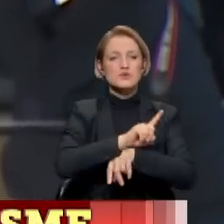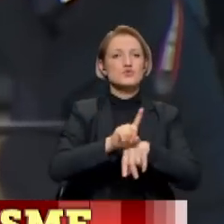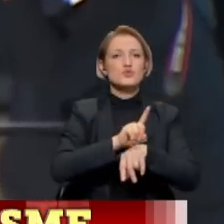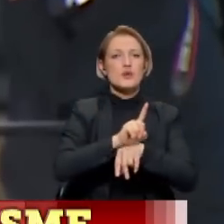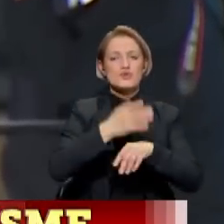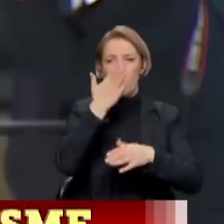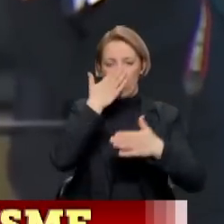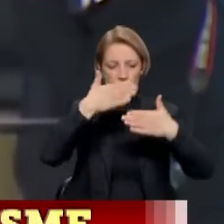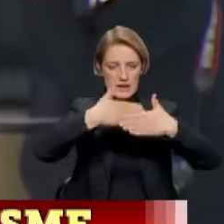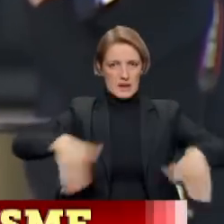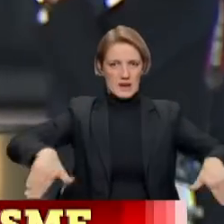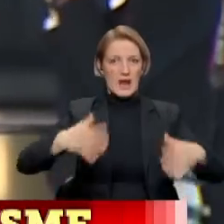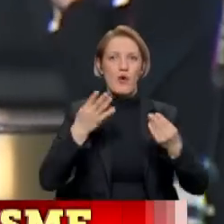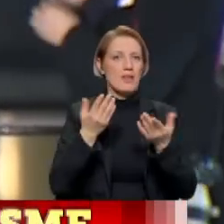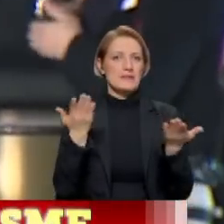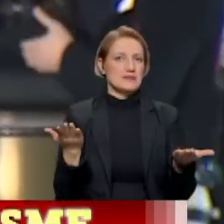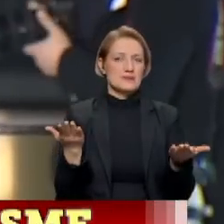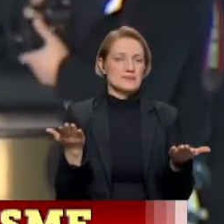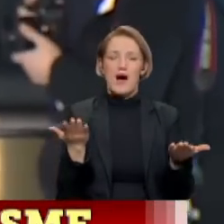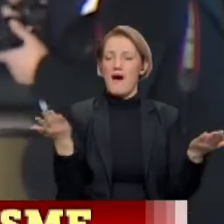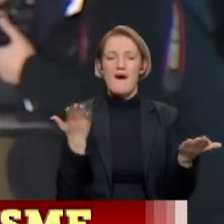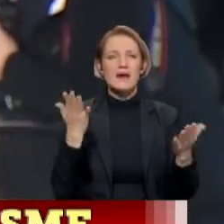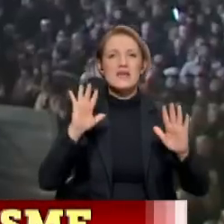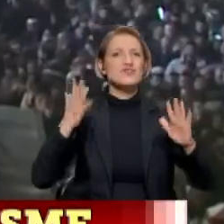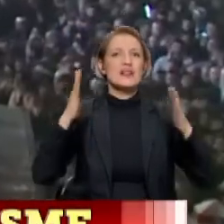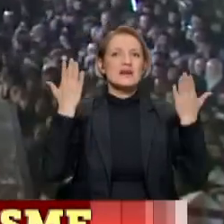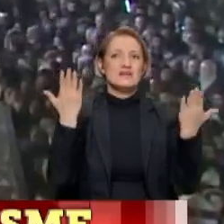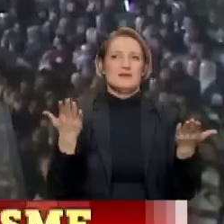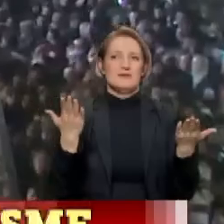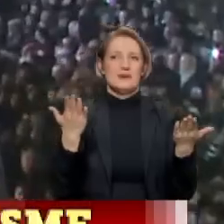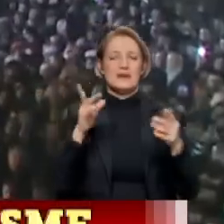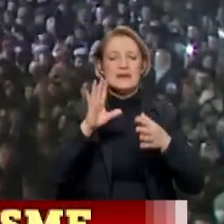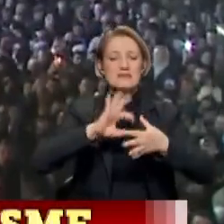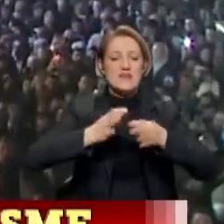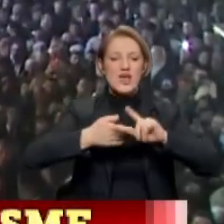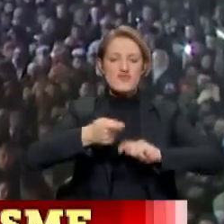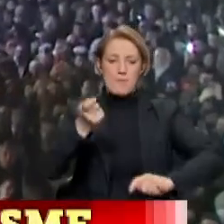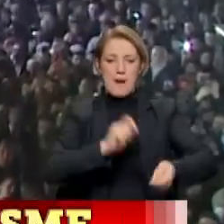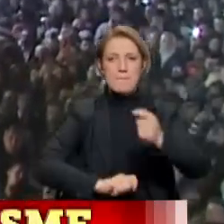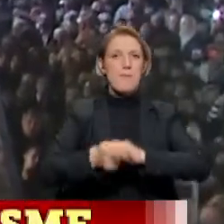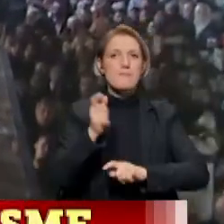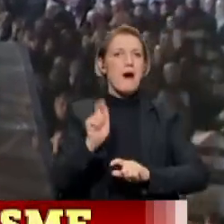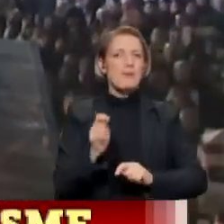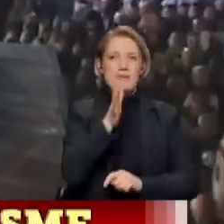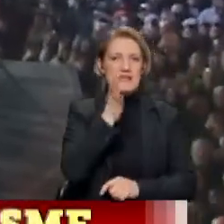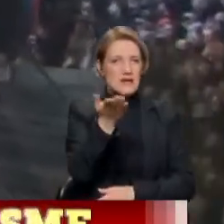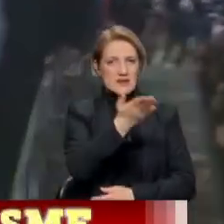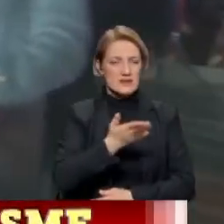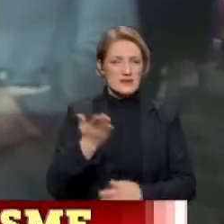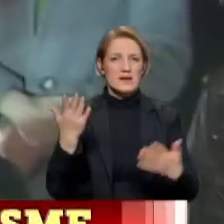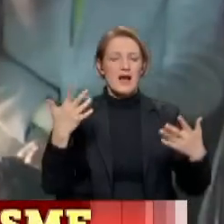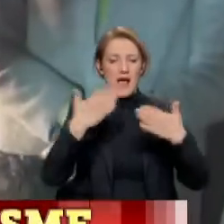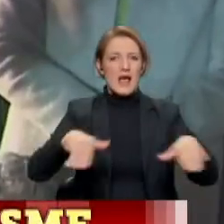sürecin önüne set kurabilirmiş? Hangi çılgın zincir vurabilirmiş?